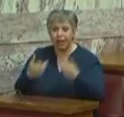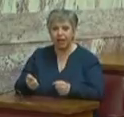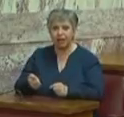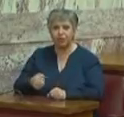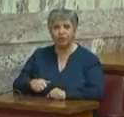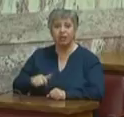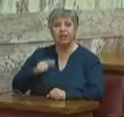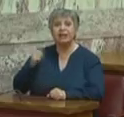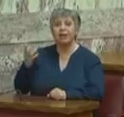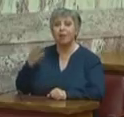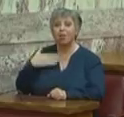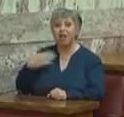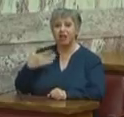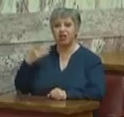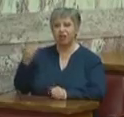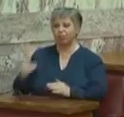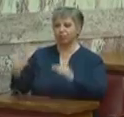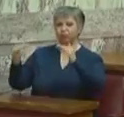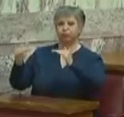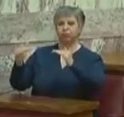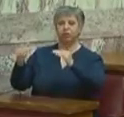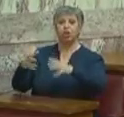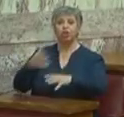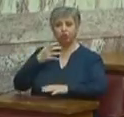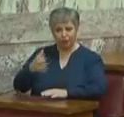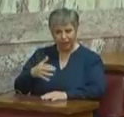του αξιώματός του. Το καταθέτω στα πρακτικά.